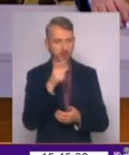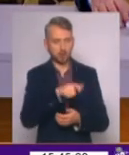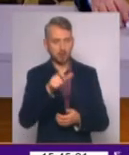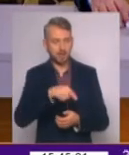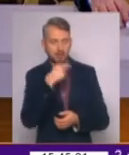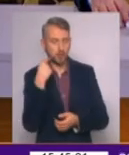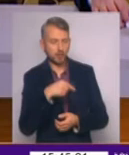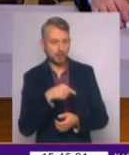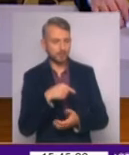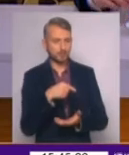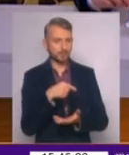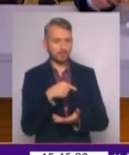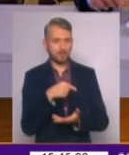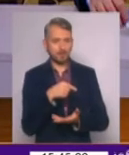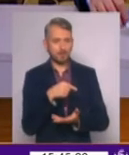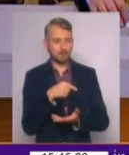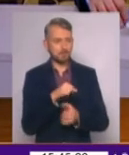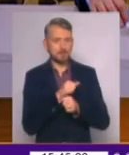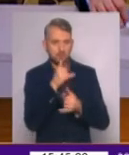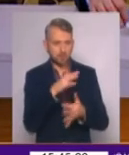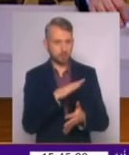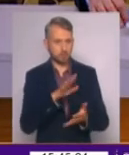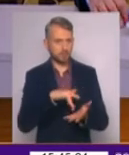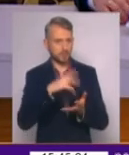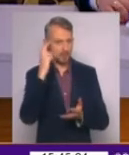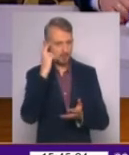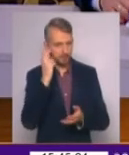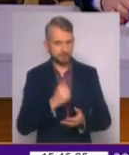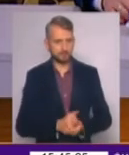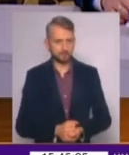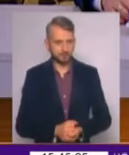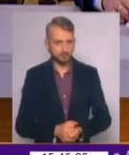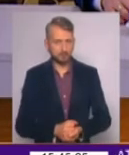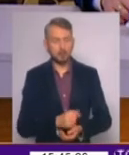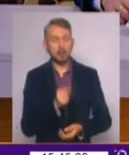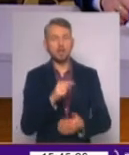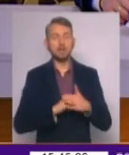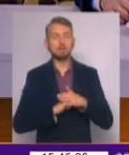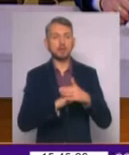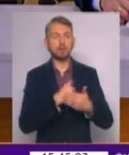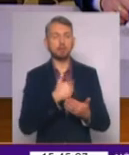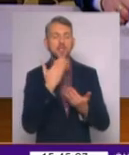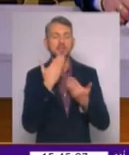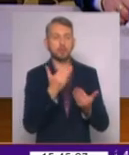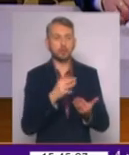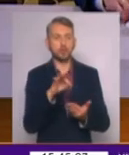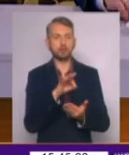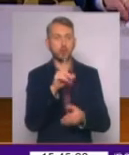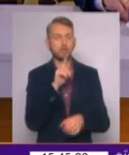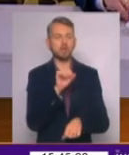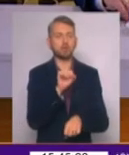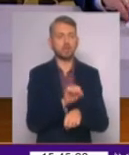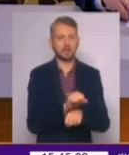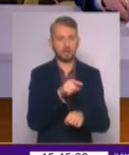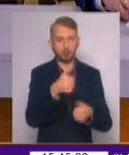Росії, не може бути в місті Києві. Угу. На цій підставі ми звернулися щодо призупинення